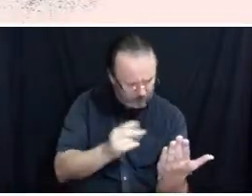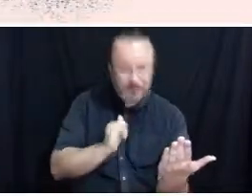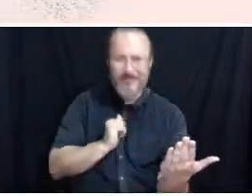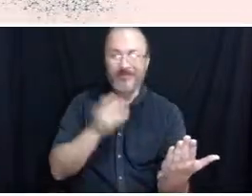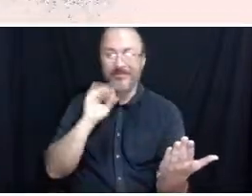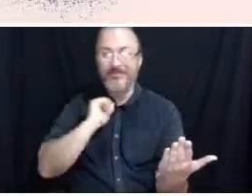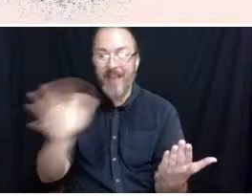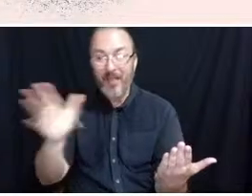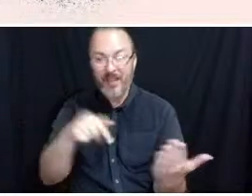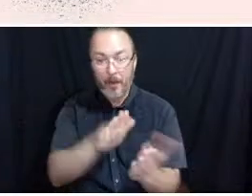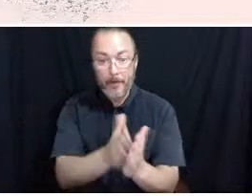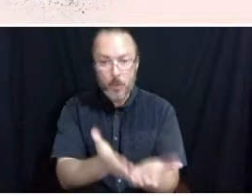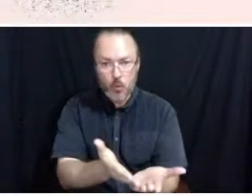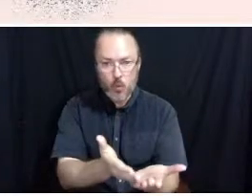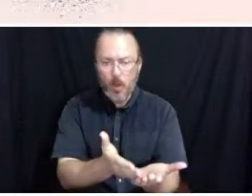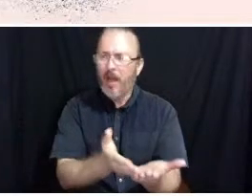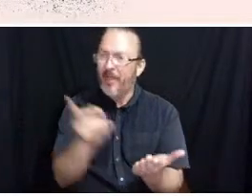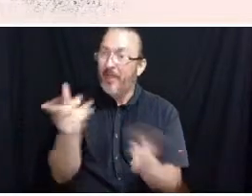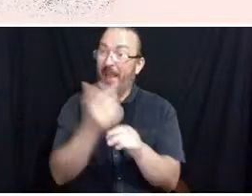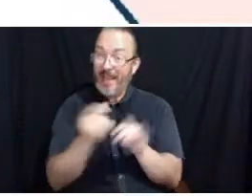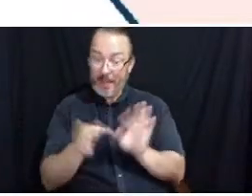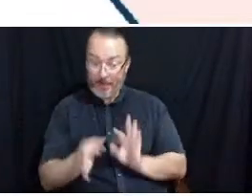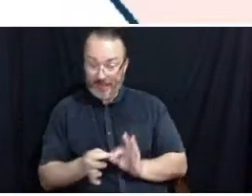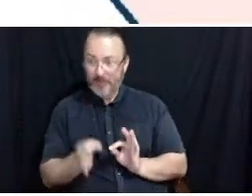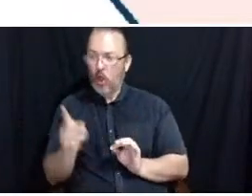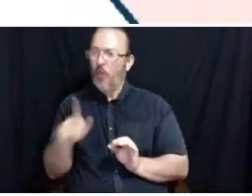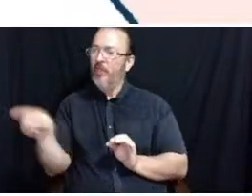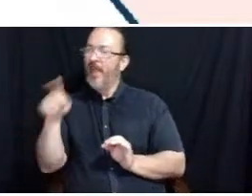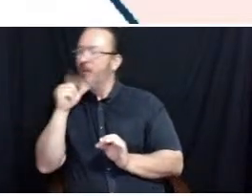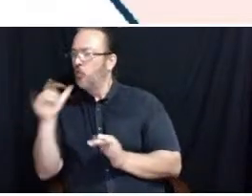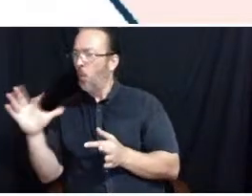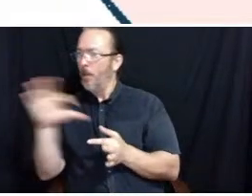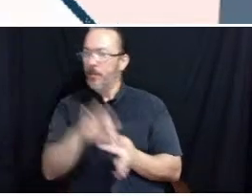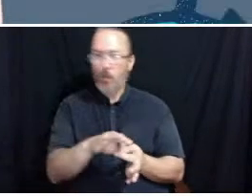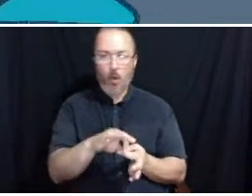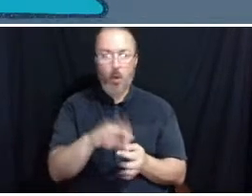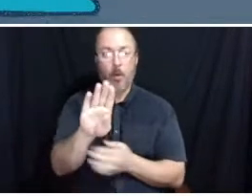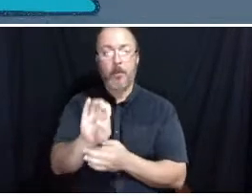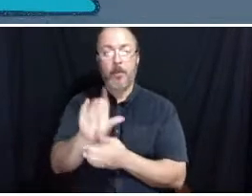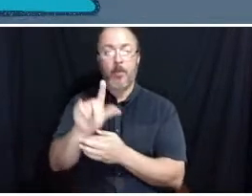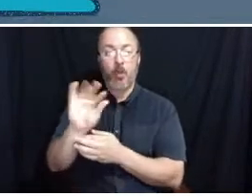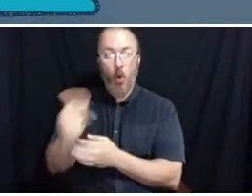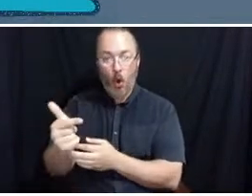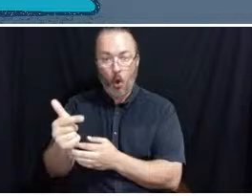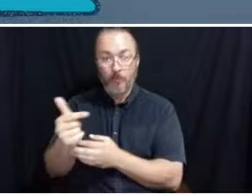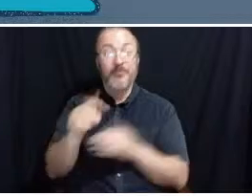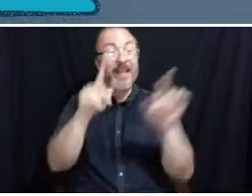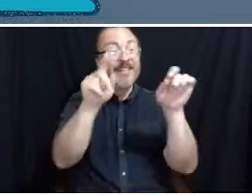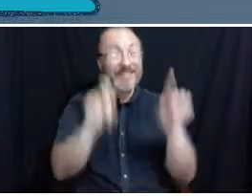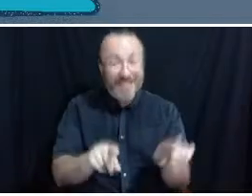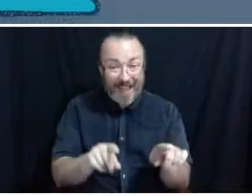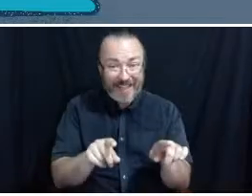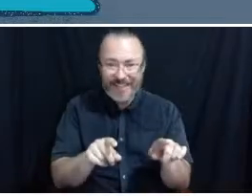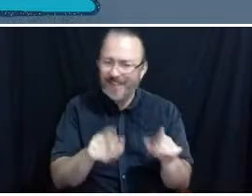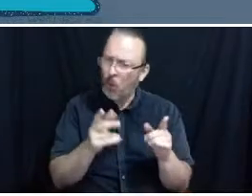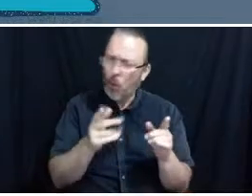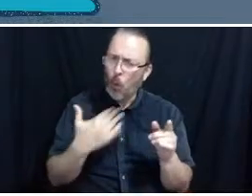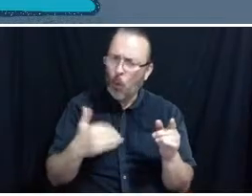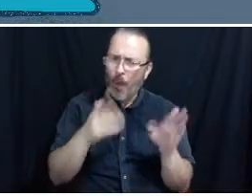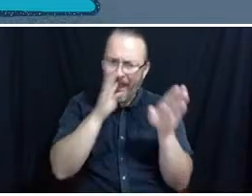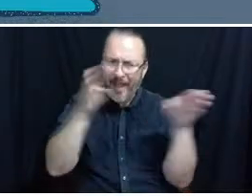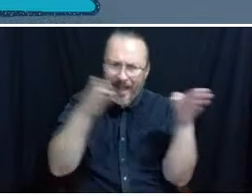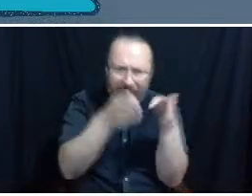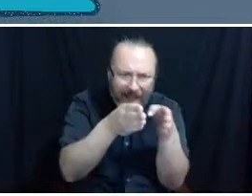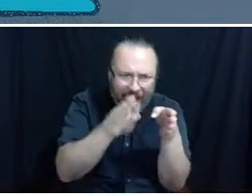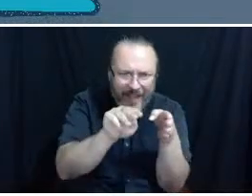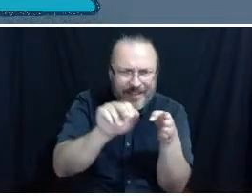en comprennent qu'ils n'ont pas leur place. Les évaluations reflètent parfois une vision étroite de l'éducation et par conséquent, certains élèves quittent